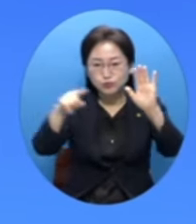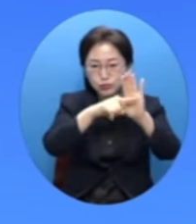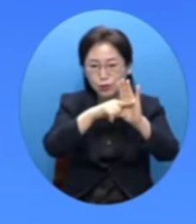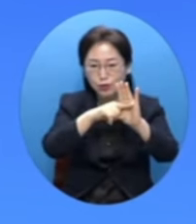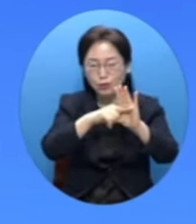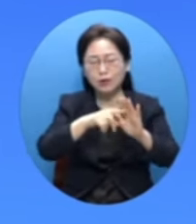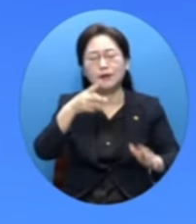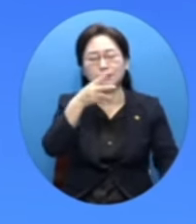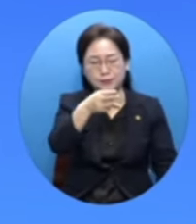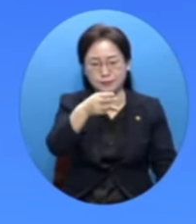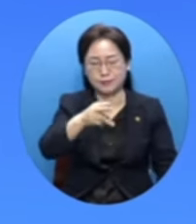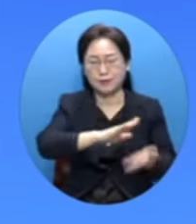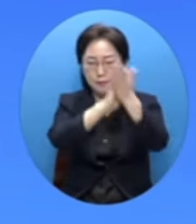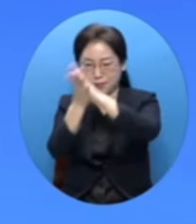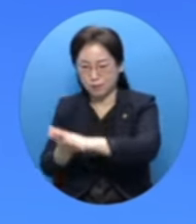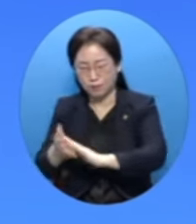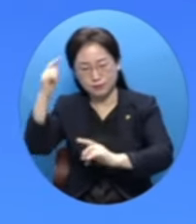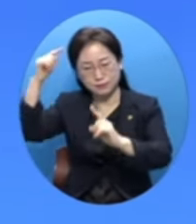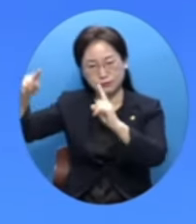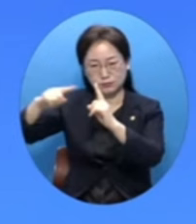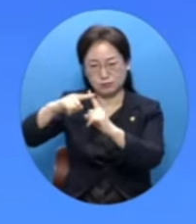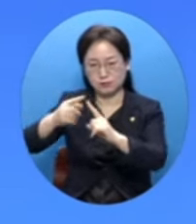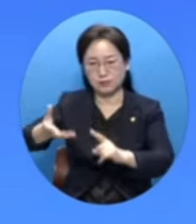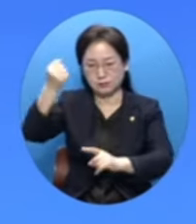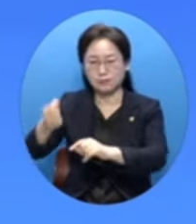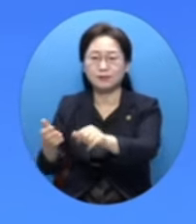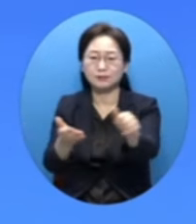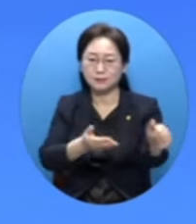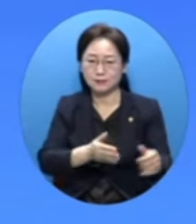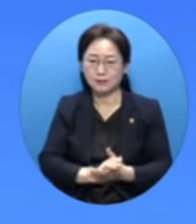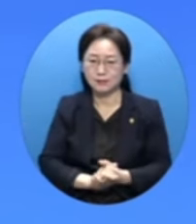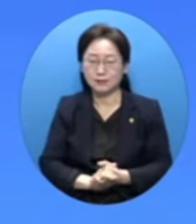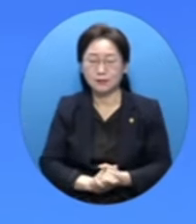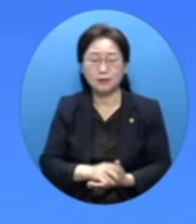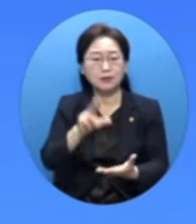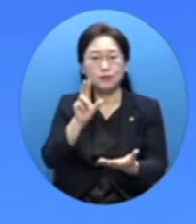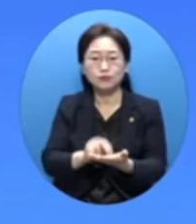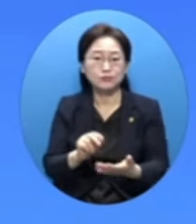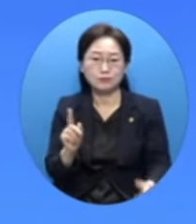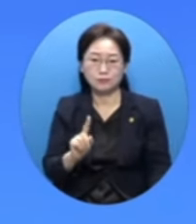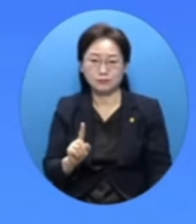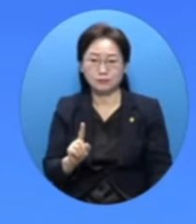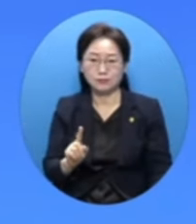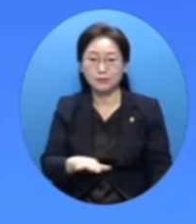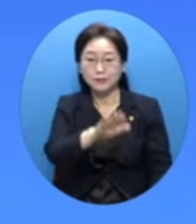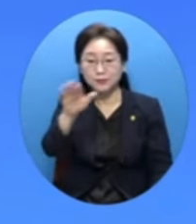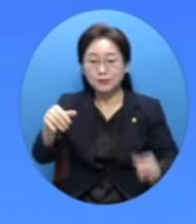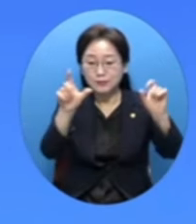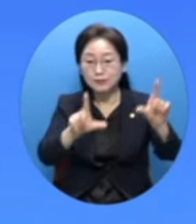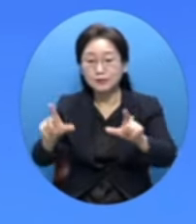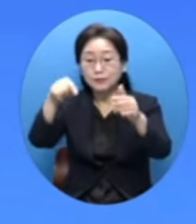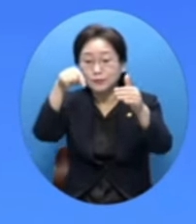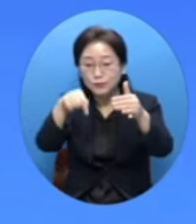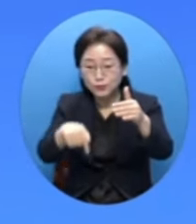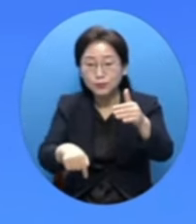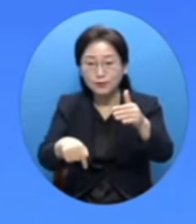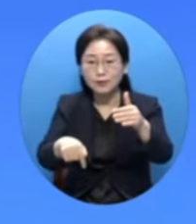긍정의 코드로 바꿔야 되는 것입니다. 그런데 문제는 우리의 삶 가운데도 그러한